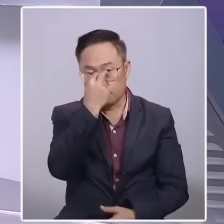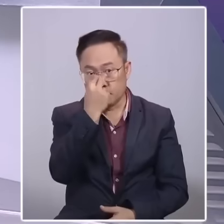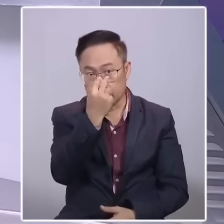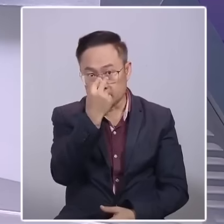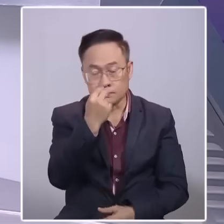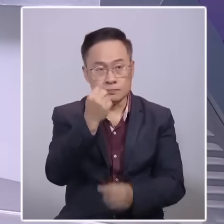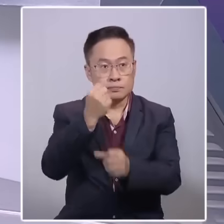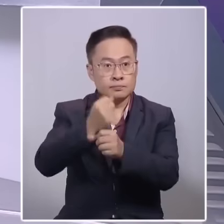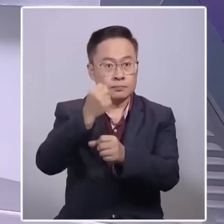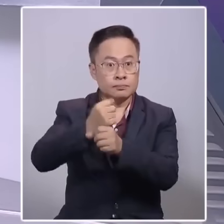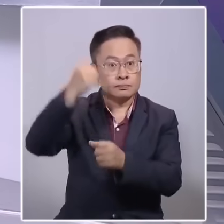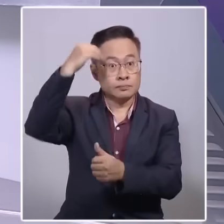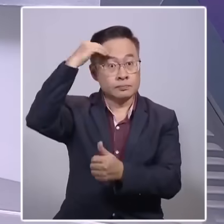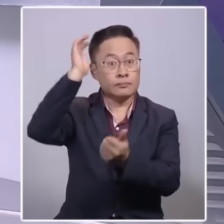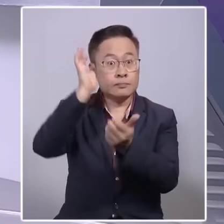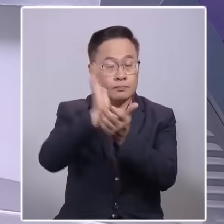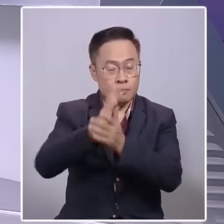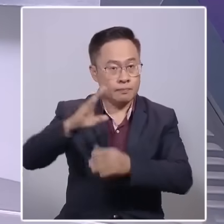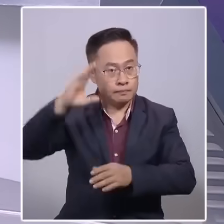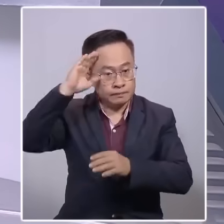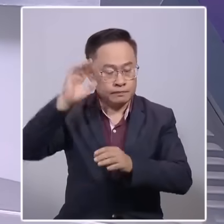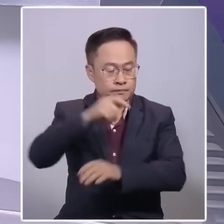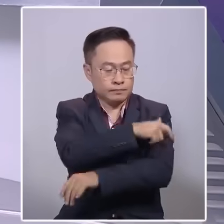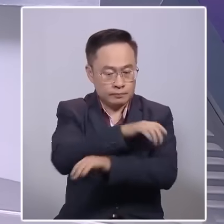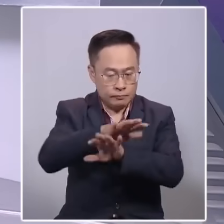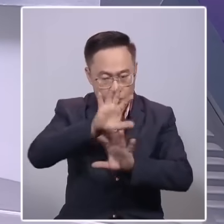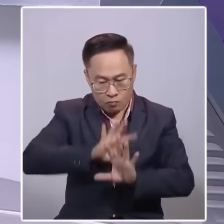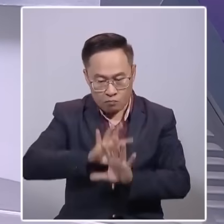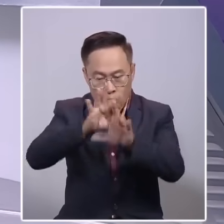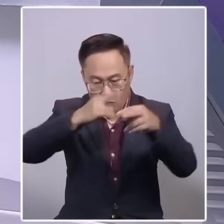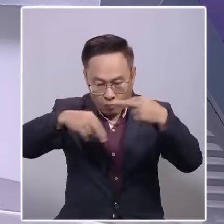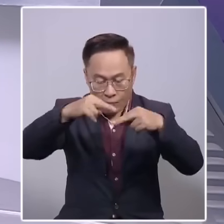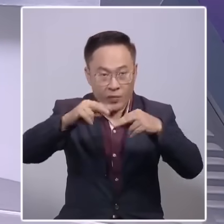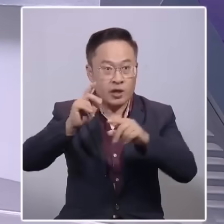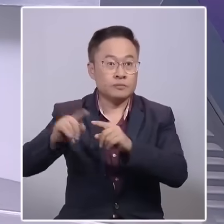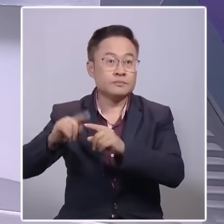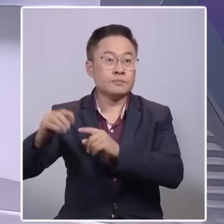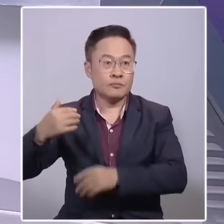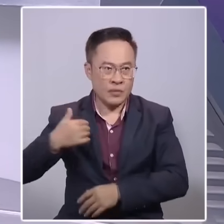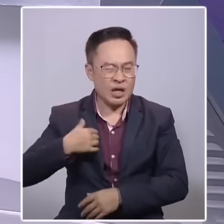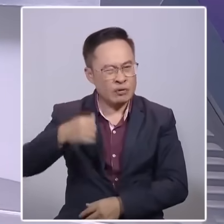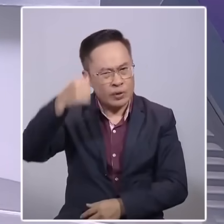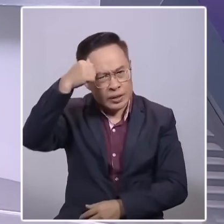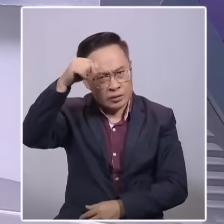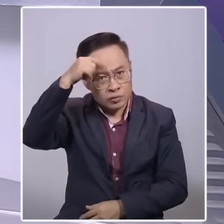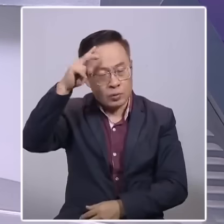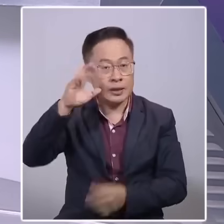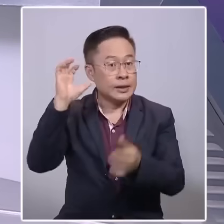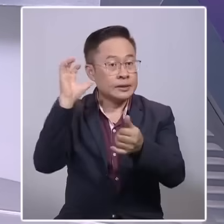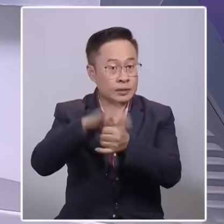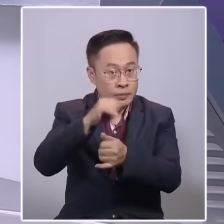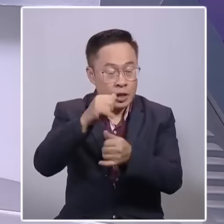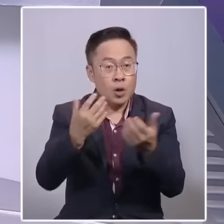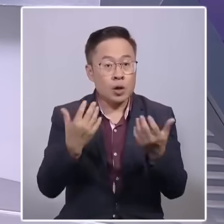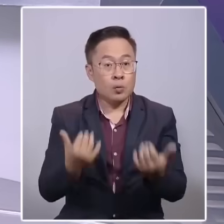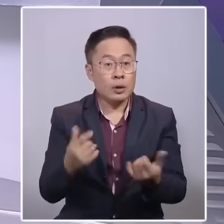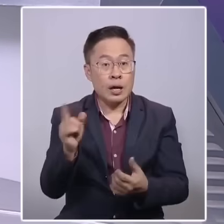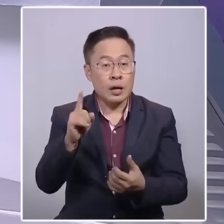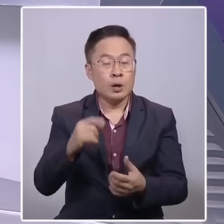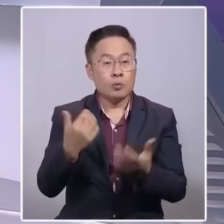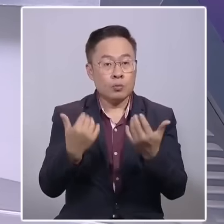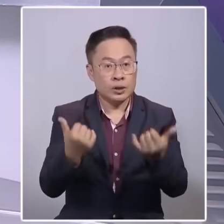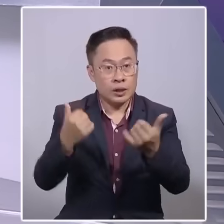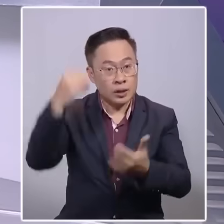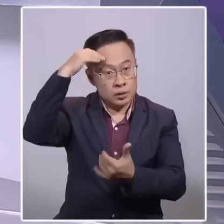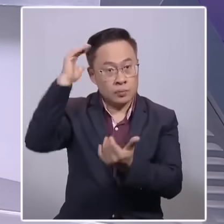ปฏิบัติการของเจ้าหน้าที่เพราะว่าเจ้าหน้าที่ก็บอกแล้วว่า 1-2วันนี้มีข่าวดีแน่นอนล่าสุดมีความคืบหน้าคุณผู้ชมเมื่อตชด